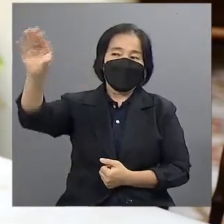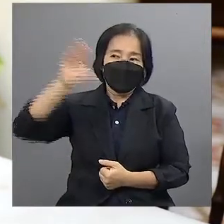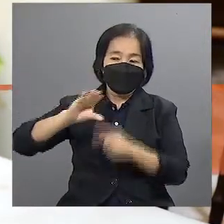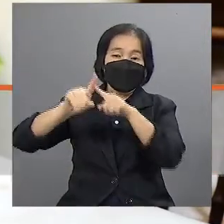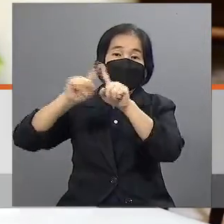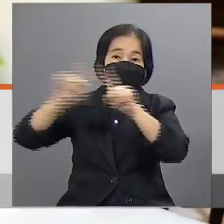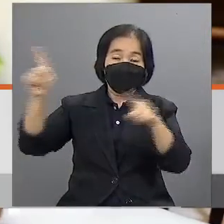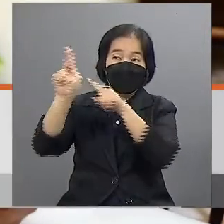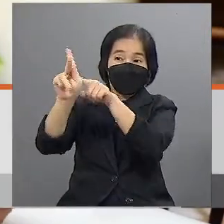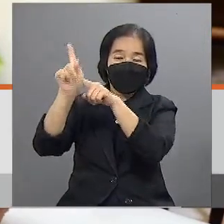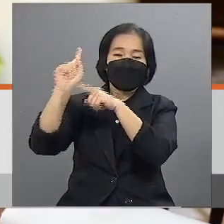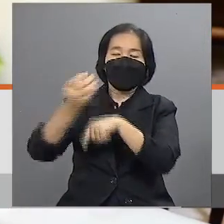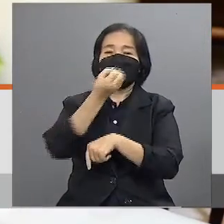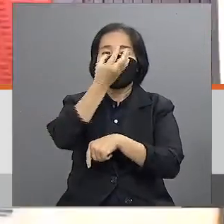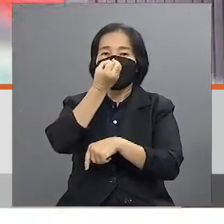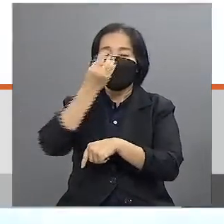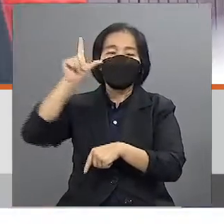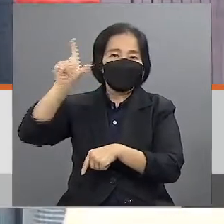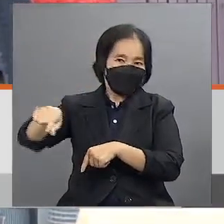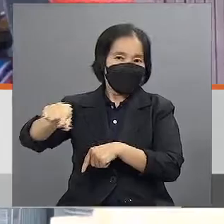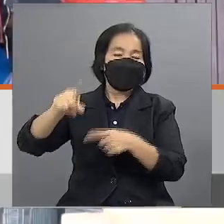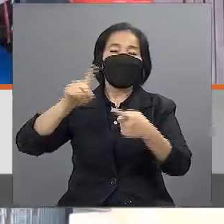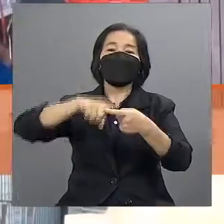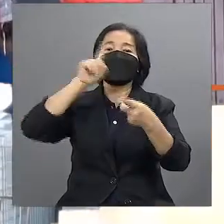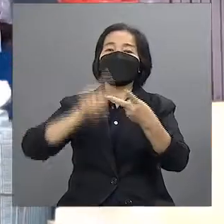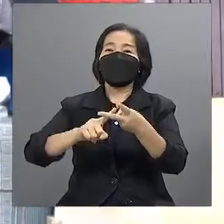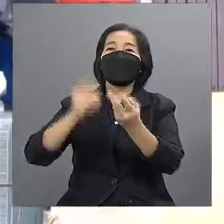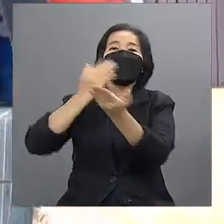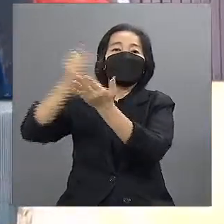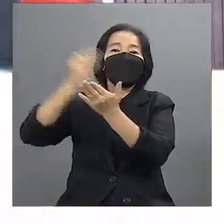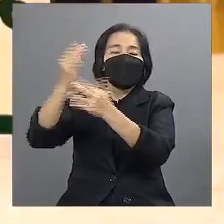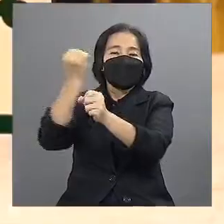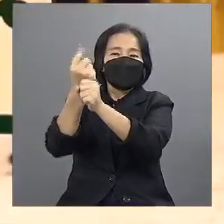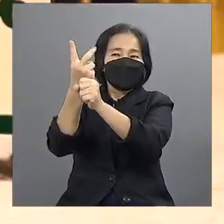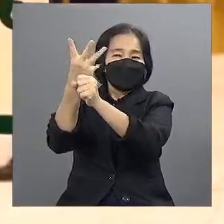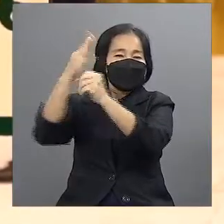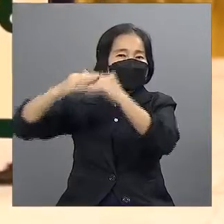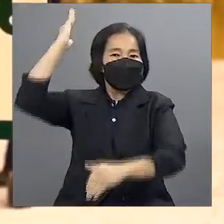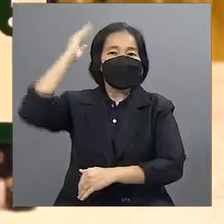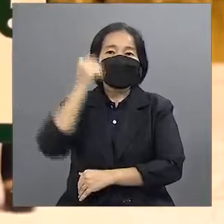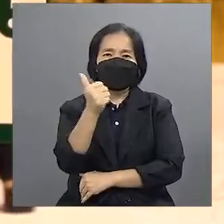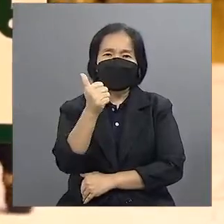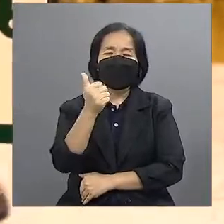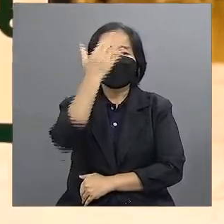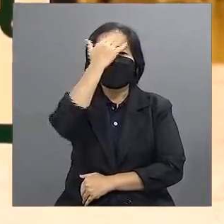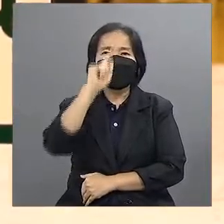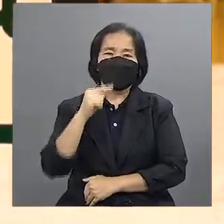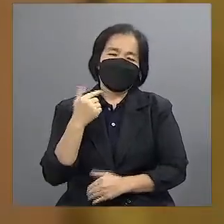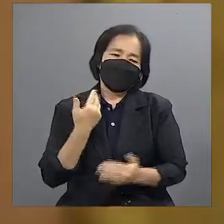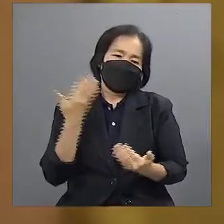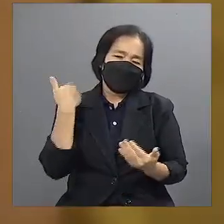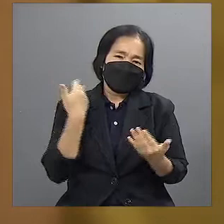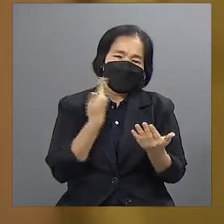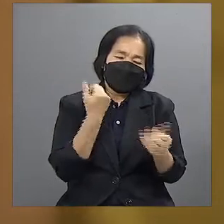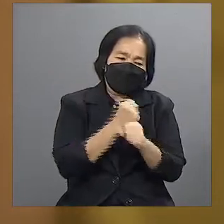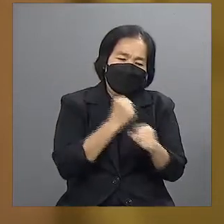มคามเทียรอวสามารส